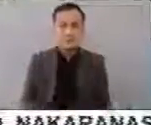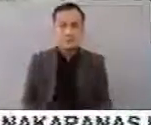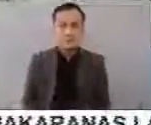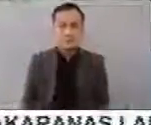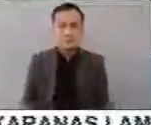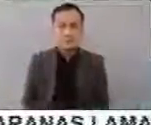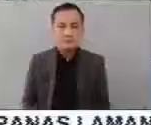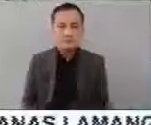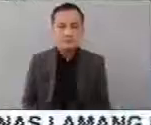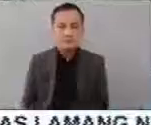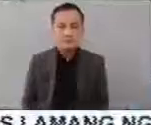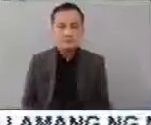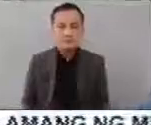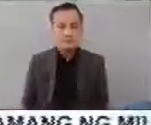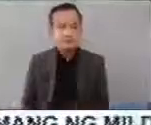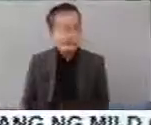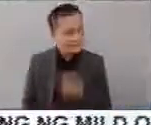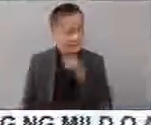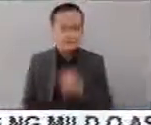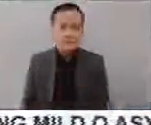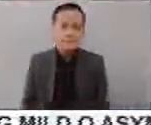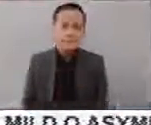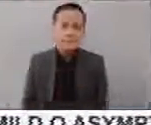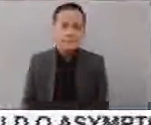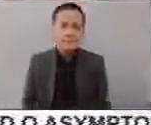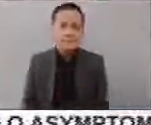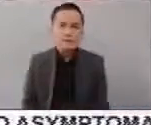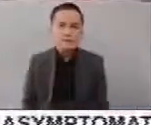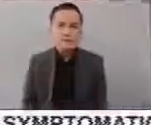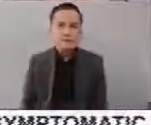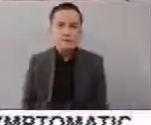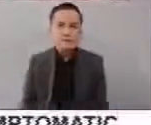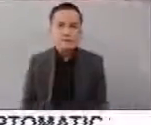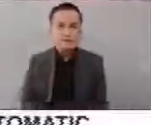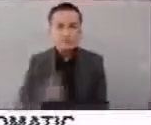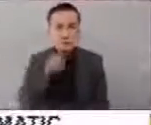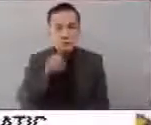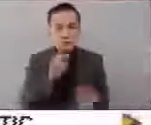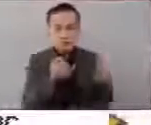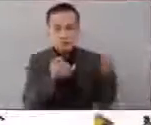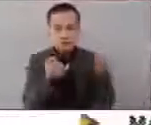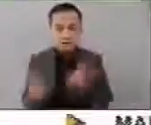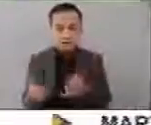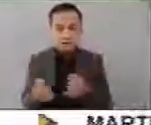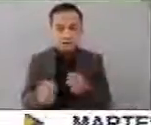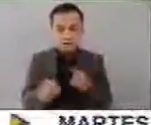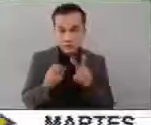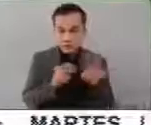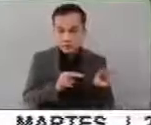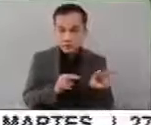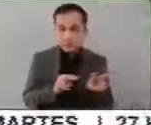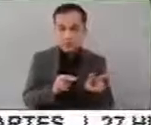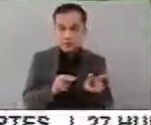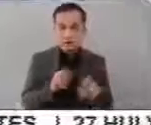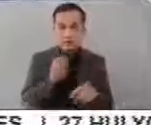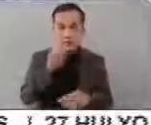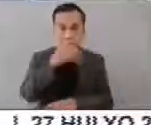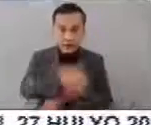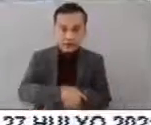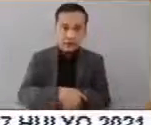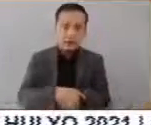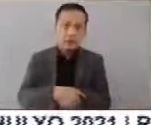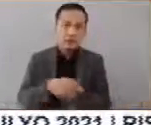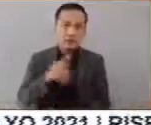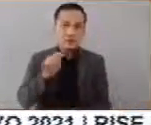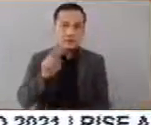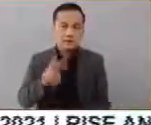ng komportabling buhay ang mga Pilipino, lalo na sa aspeto ng transportasyon sa pamamagitan ng Build, Build,